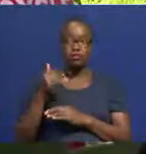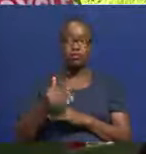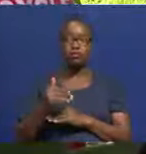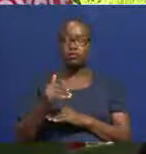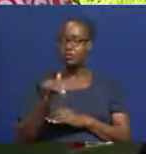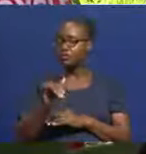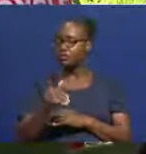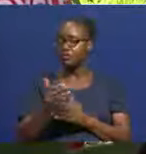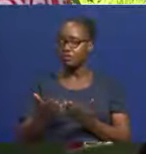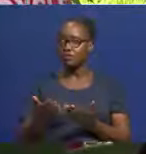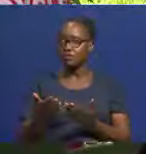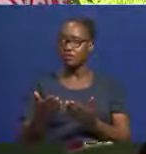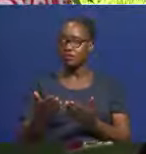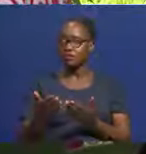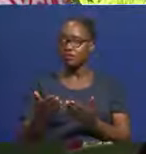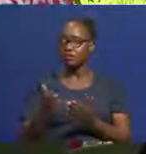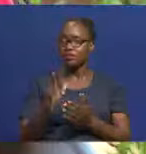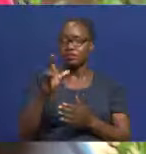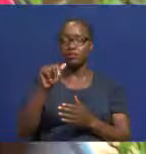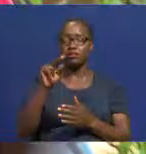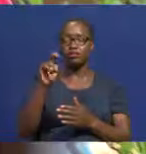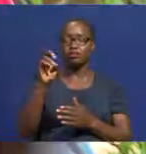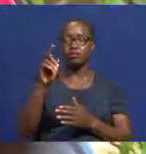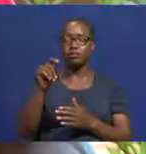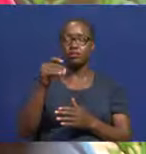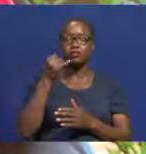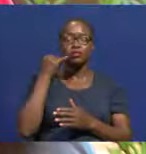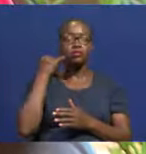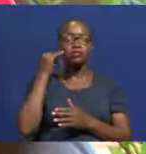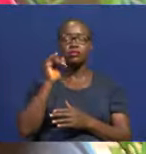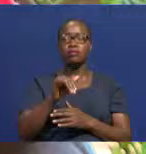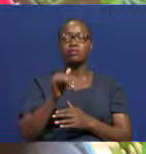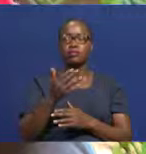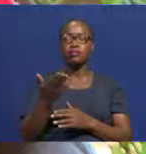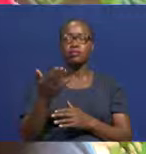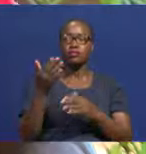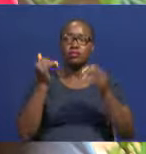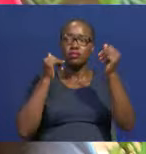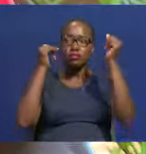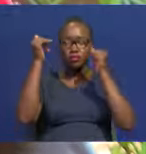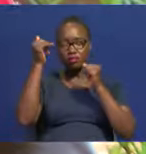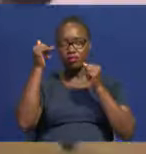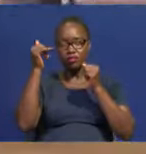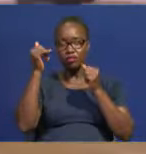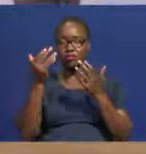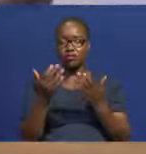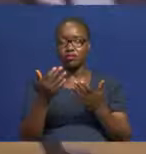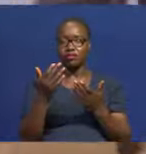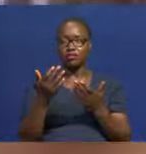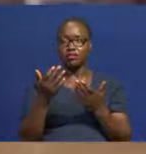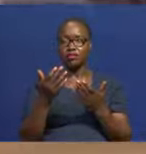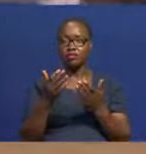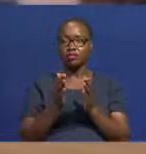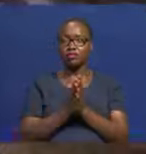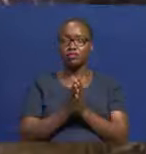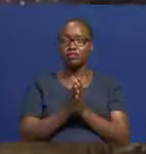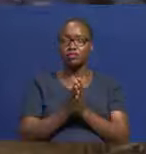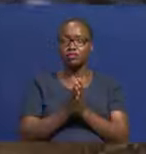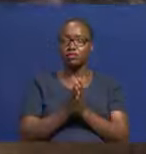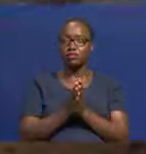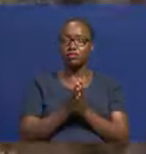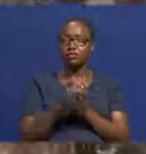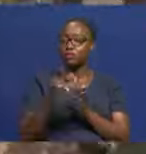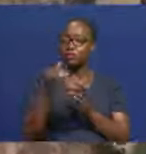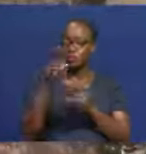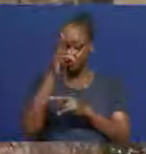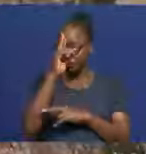3 care. 3 care iko Lanet Nakuru. Nilikaa pale kama askari wa mguu. Askari wa mguu ni yule